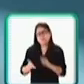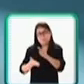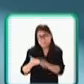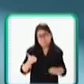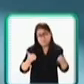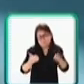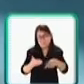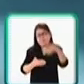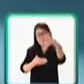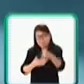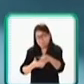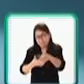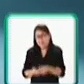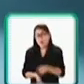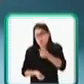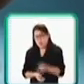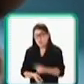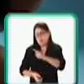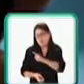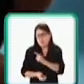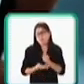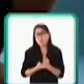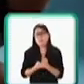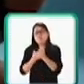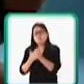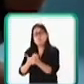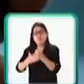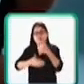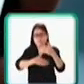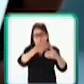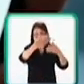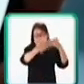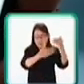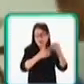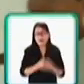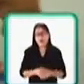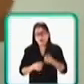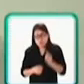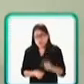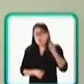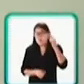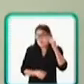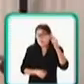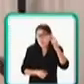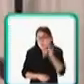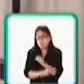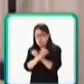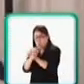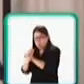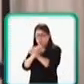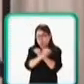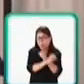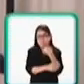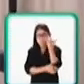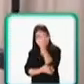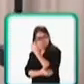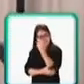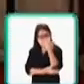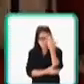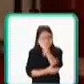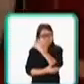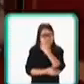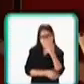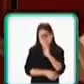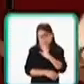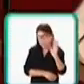ติมันเป็นเรื่องของมุมมองที่แต่ละคนจะมีความเห็นกกต.ก็คงจะไประงับการเผยแพร่ไม่ได้นะคะเพราะว่ามองว่าเพลงดังกล่าวไ